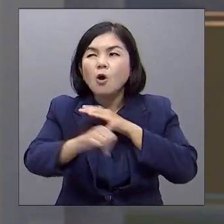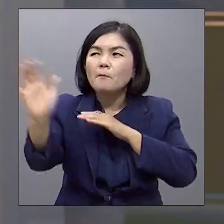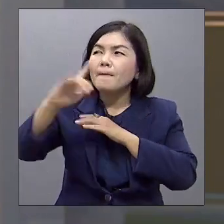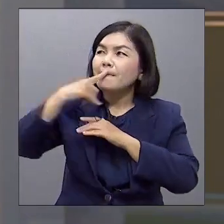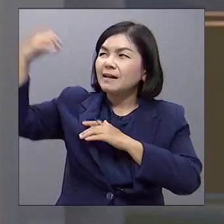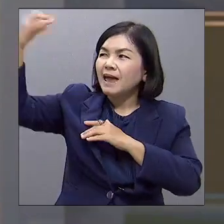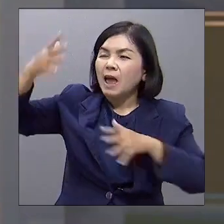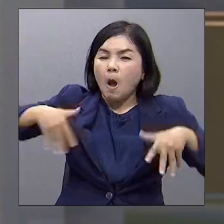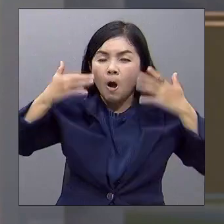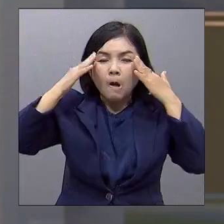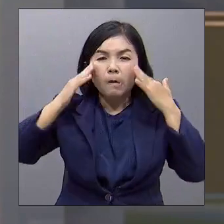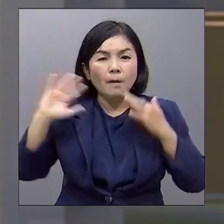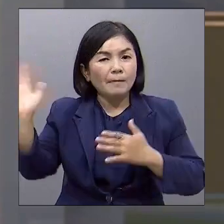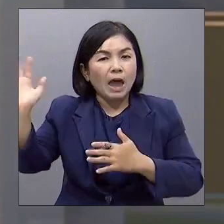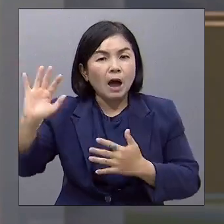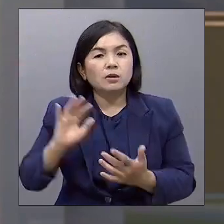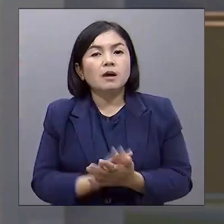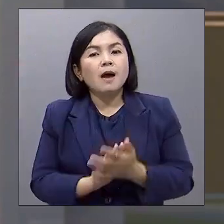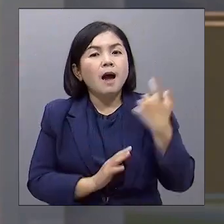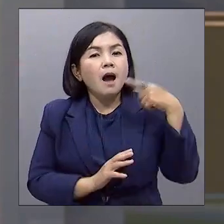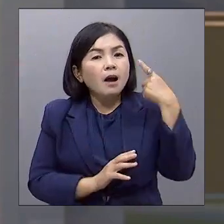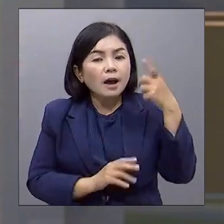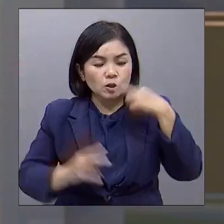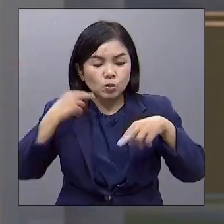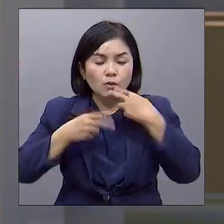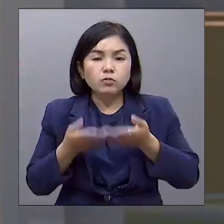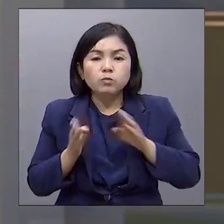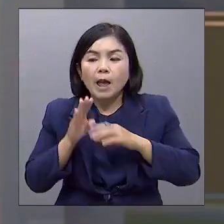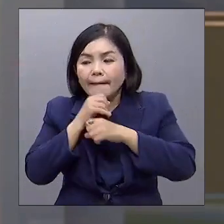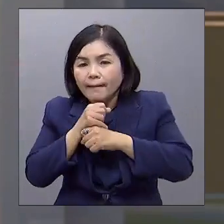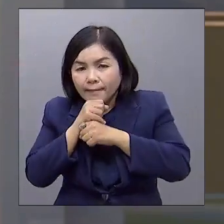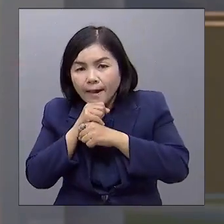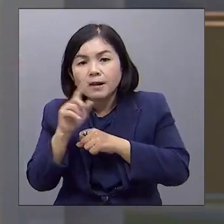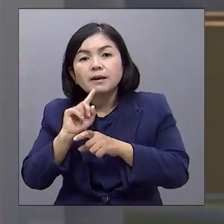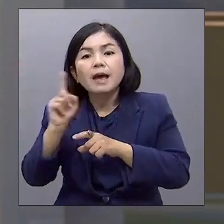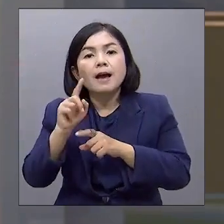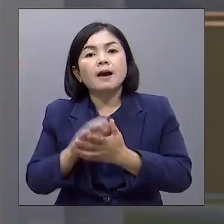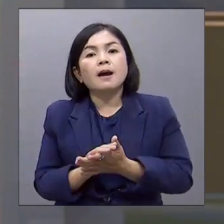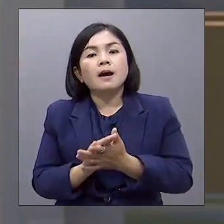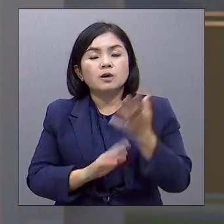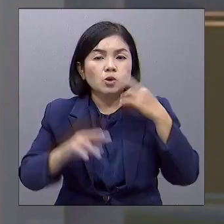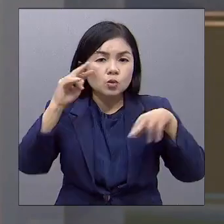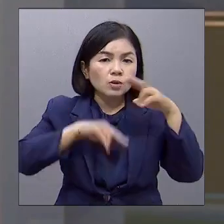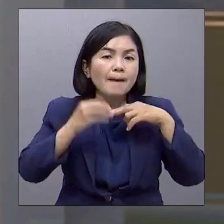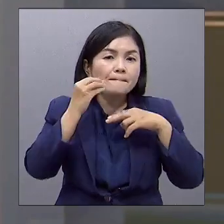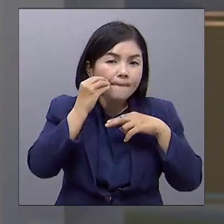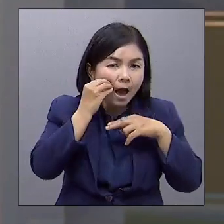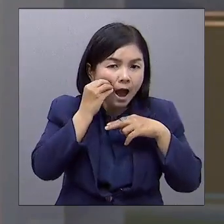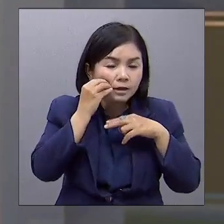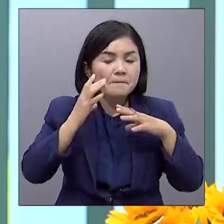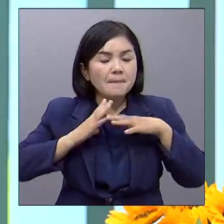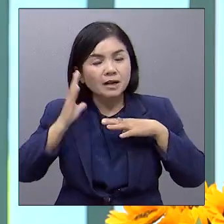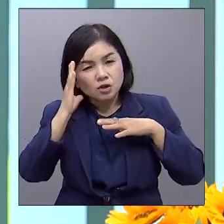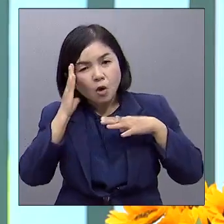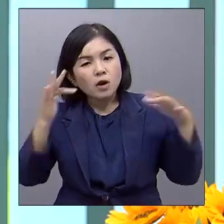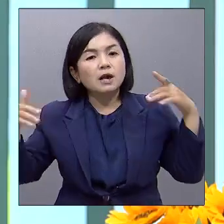อุณหภูมิให้กับร่างกายมากเกินไปใครที่ต้องดูแลผู้สูงวัยหรือว่าผู้สูงอายุนะคะก็ต้องควบคุมอุณหภูมิหรือว่าแม้กระทั่งที่อยู่อาศัยของท่านด้วย